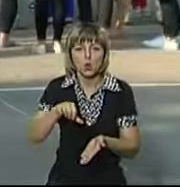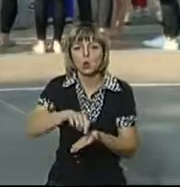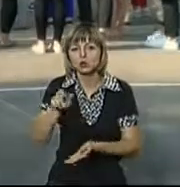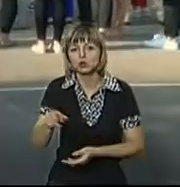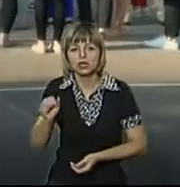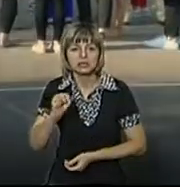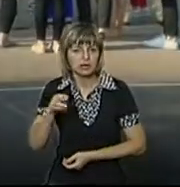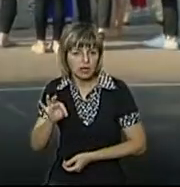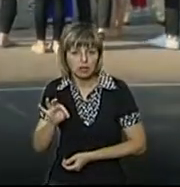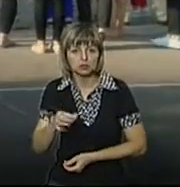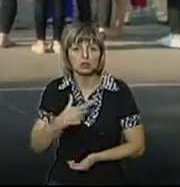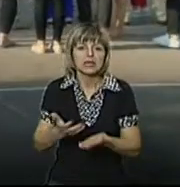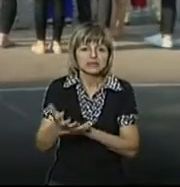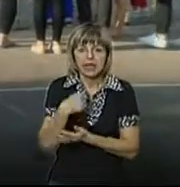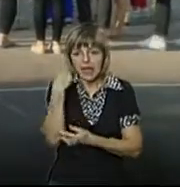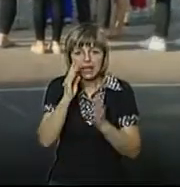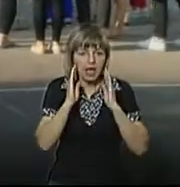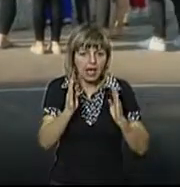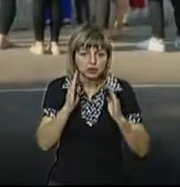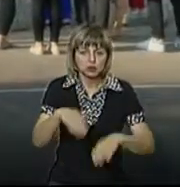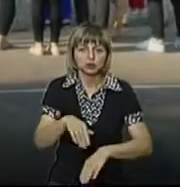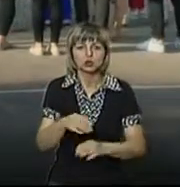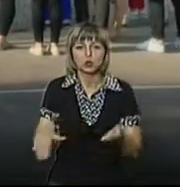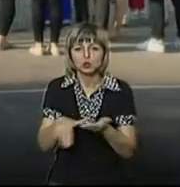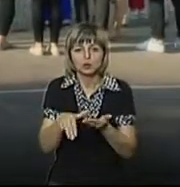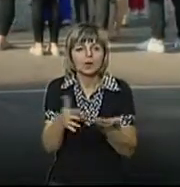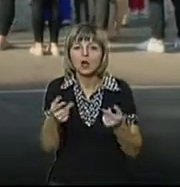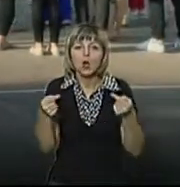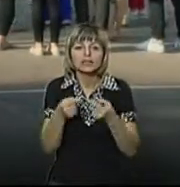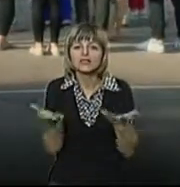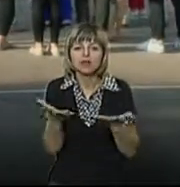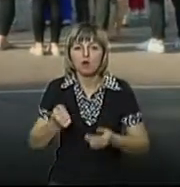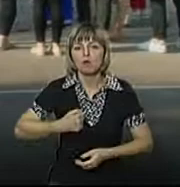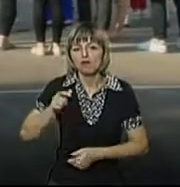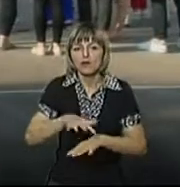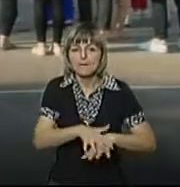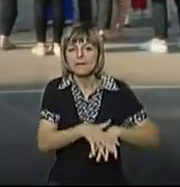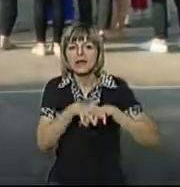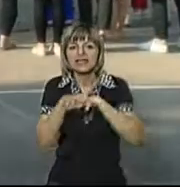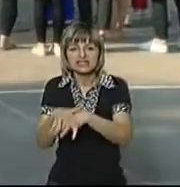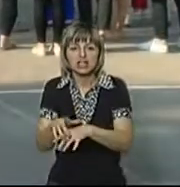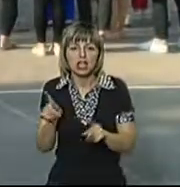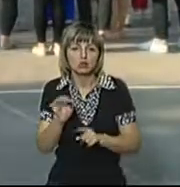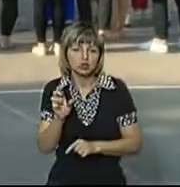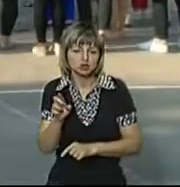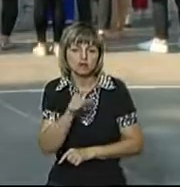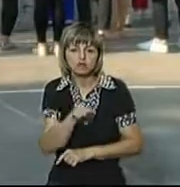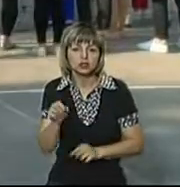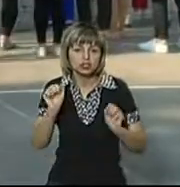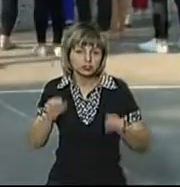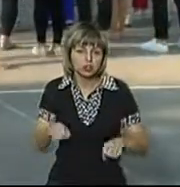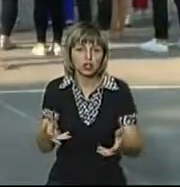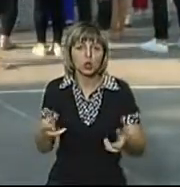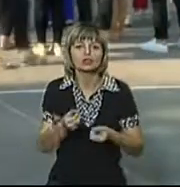збираємо адресну допомогу, конкретно якому воїну, і пересилаємо для того, щоб вони змогли